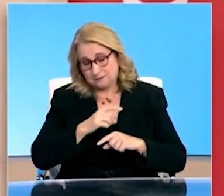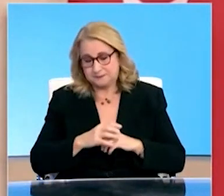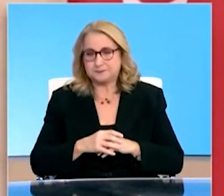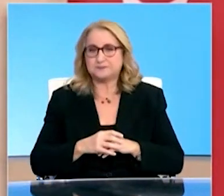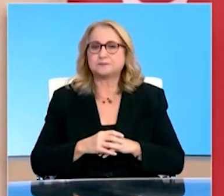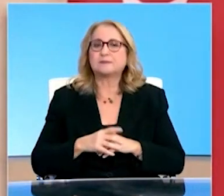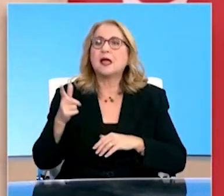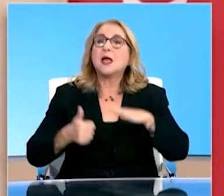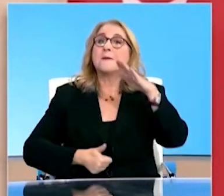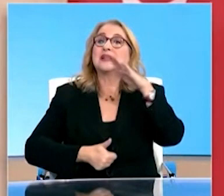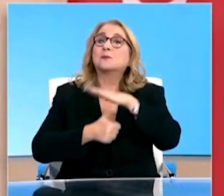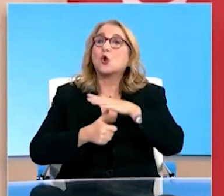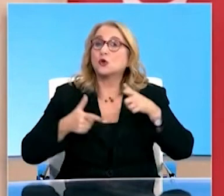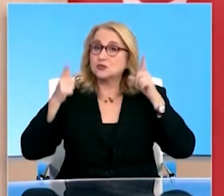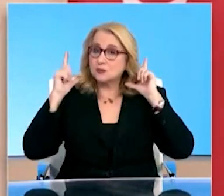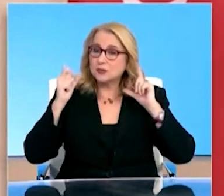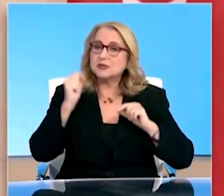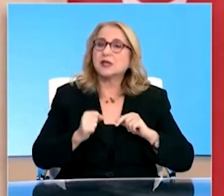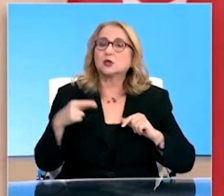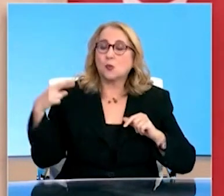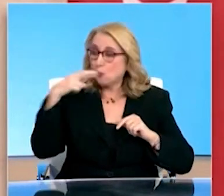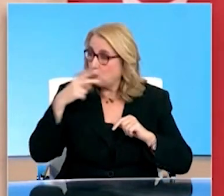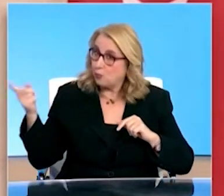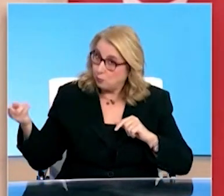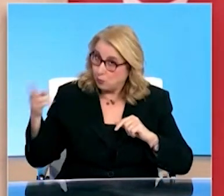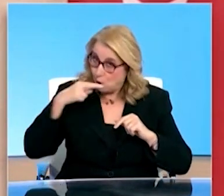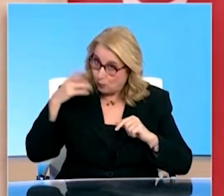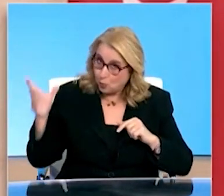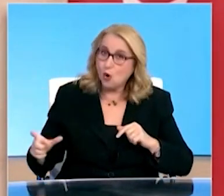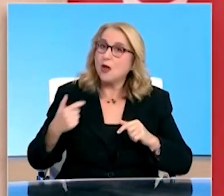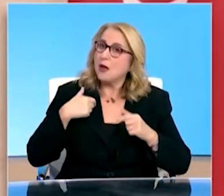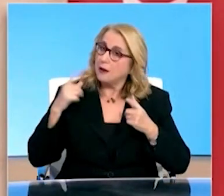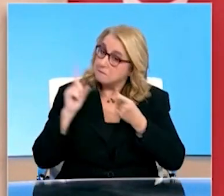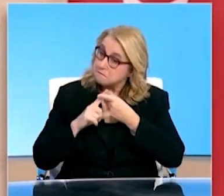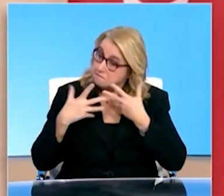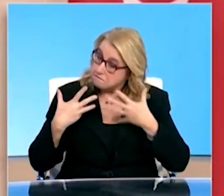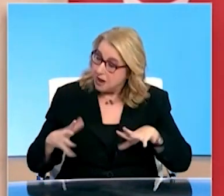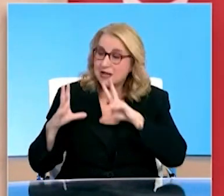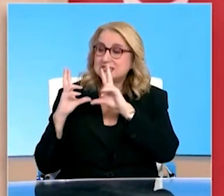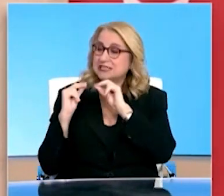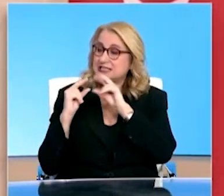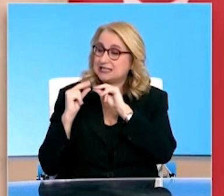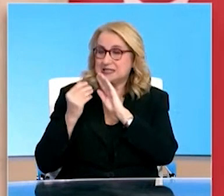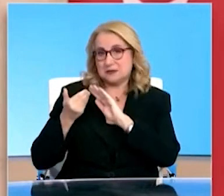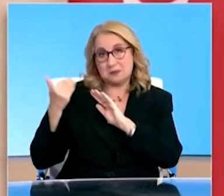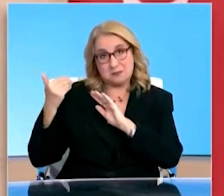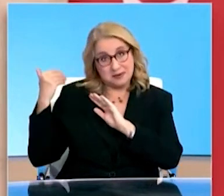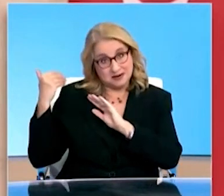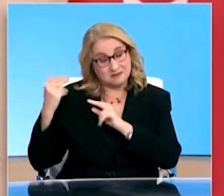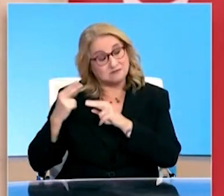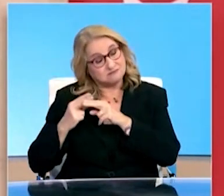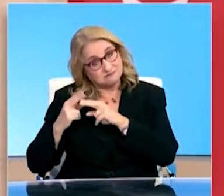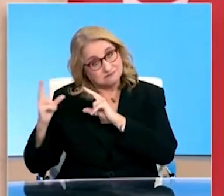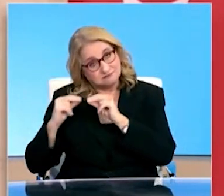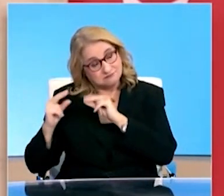Με την πρόεδρο της Δημοκρατίας και τον κύριο Πρωθυπουργό είχαμε ωφέλιμες συζητήσεις.